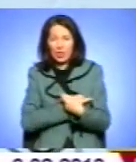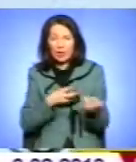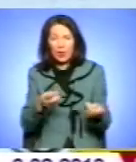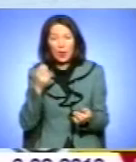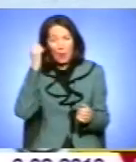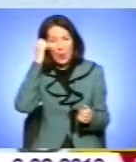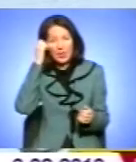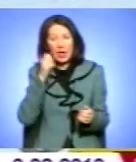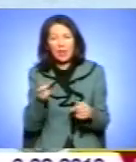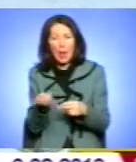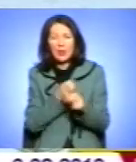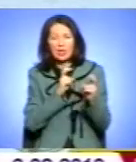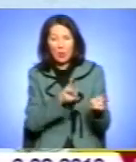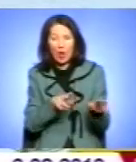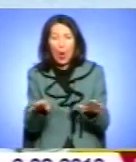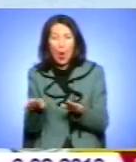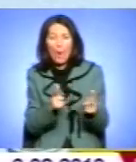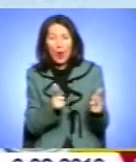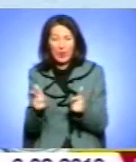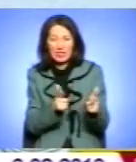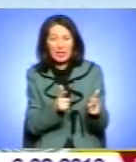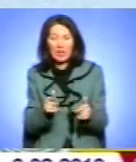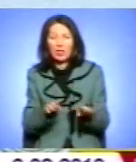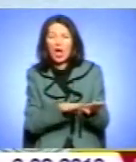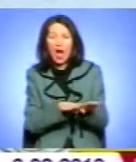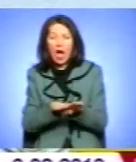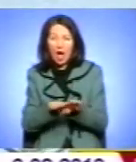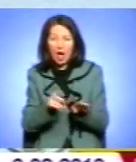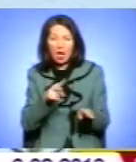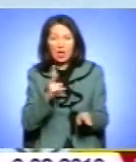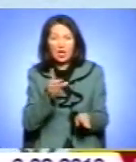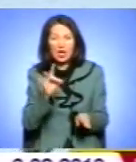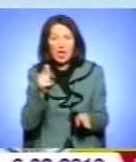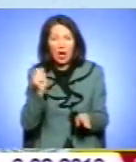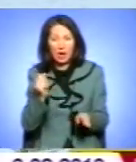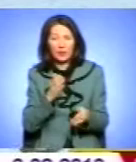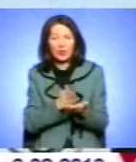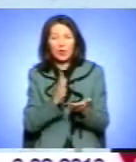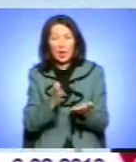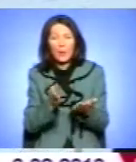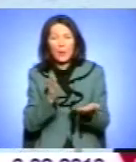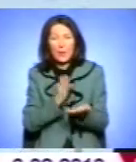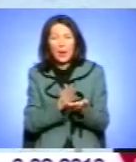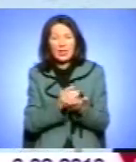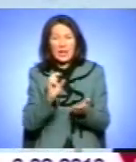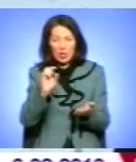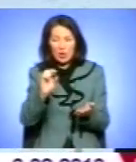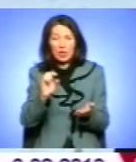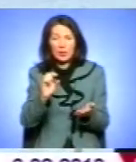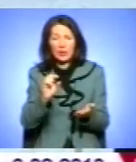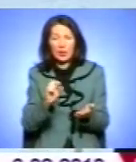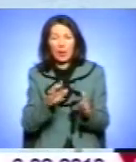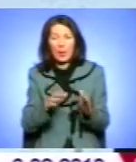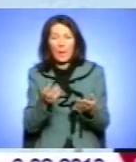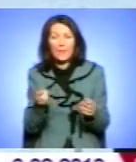тому що крига може мати слабкі місця. Потрібно обходити місця при березі, де лід завжди тонший, обминати місця, де